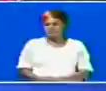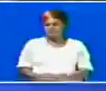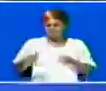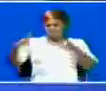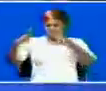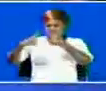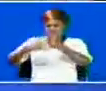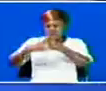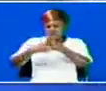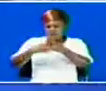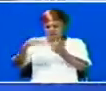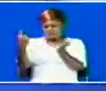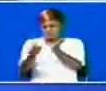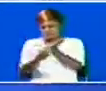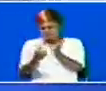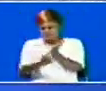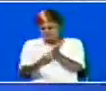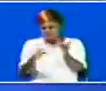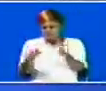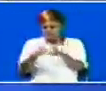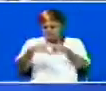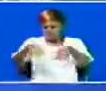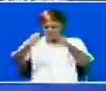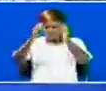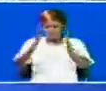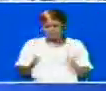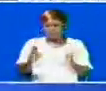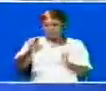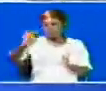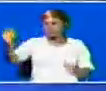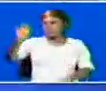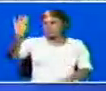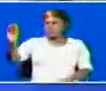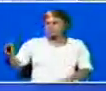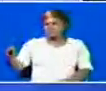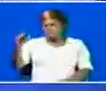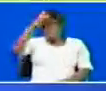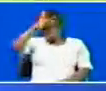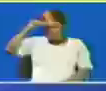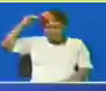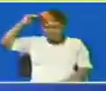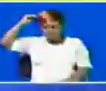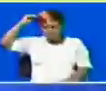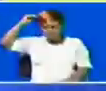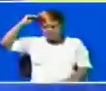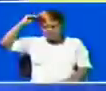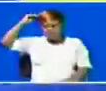9 hao walikuwa rais wa Uganda ambaye pia ni mwenyekiti wa Jumuiya ya Afrika Mashariki, Yoweri Kaguta Museveni,